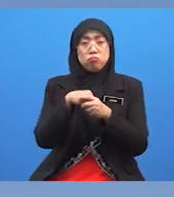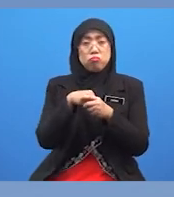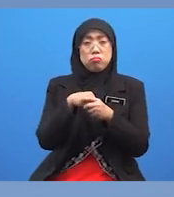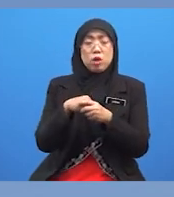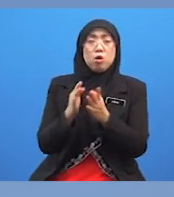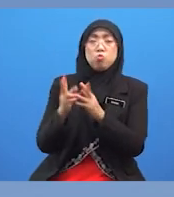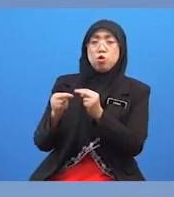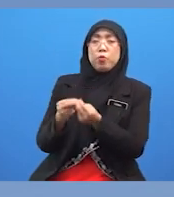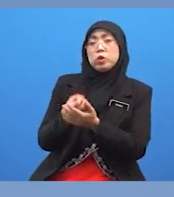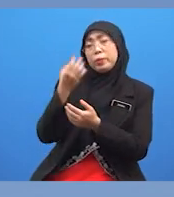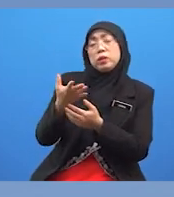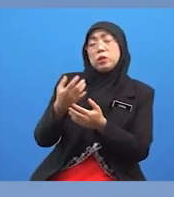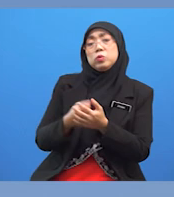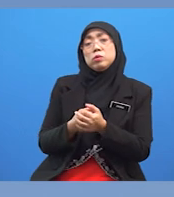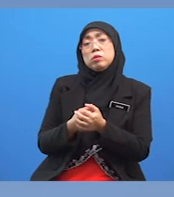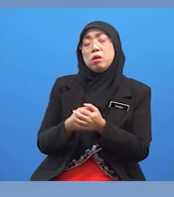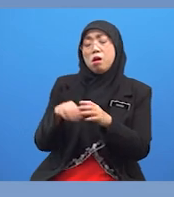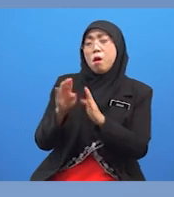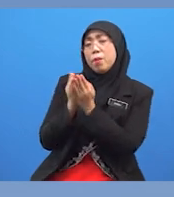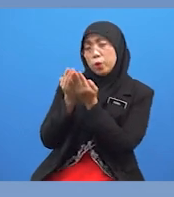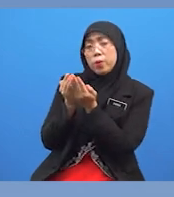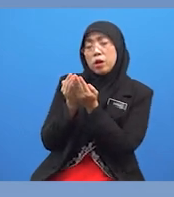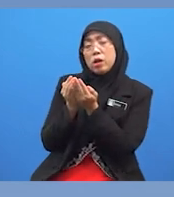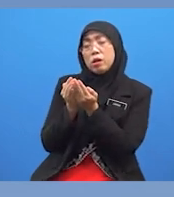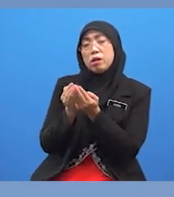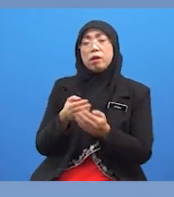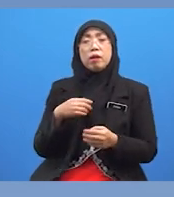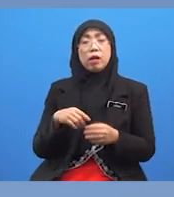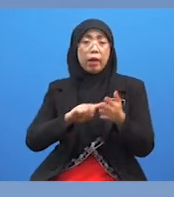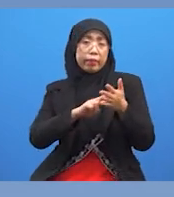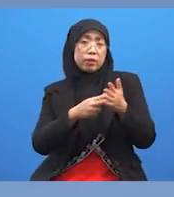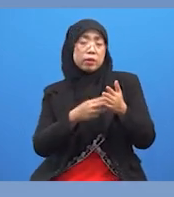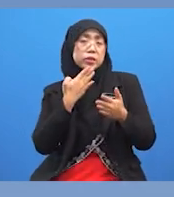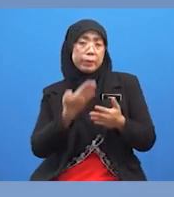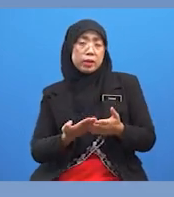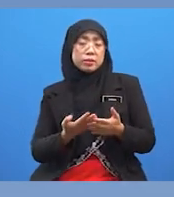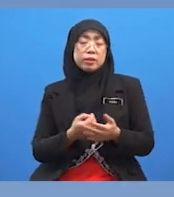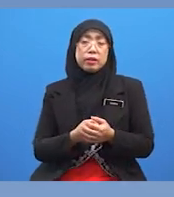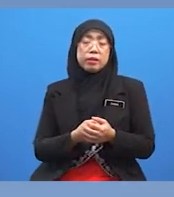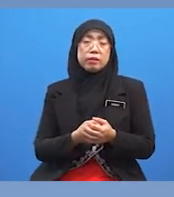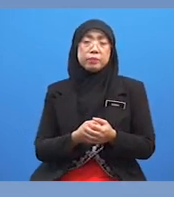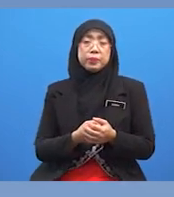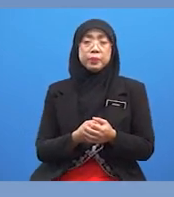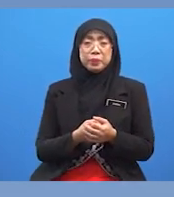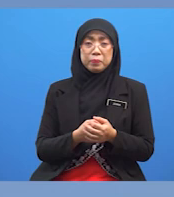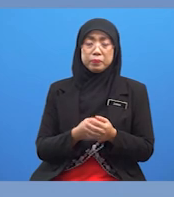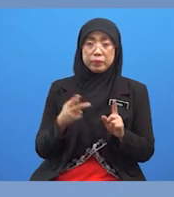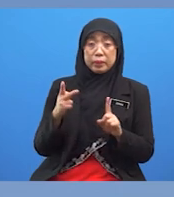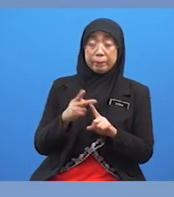agama sebagai tanda bersyukur dan berterima kasih kepada rahmat dan nikmat yang Allah